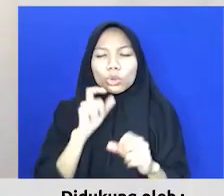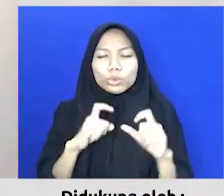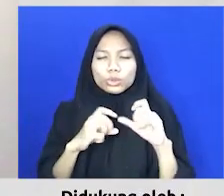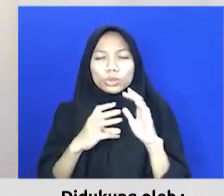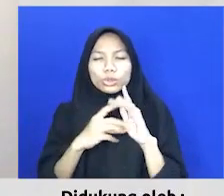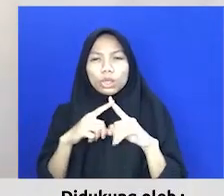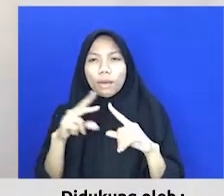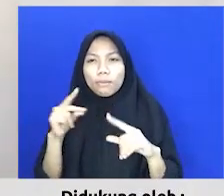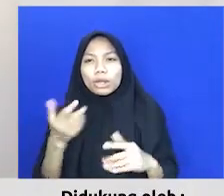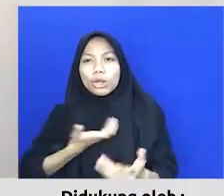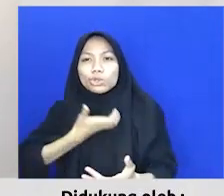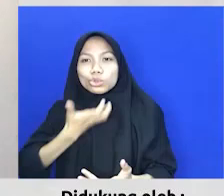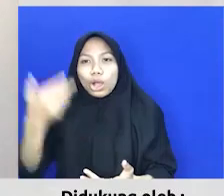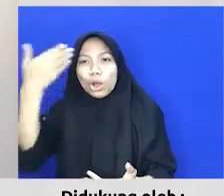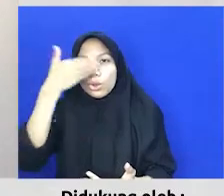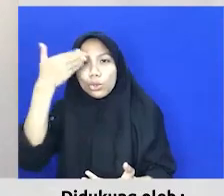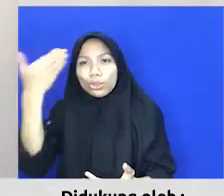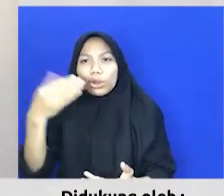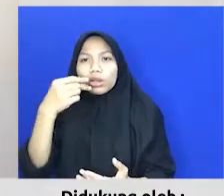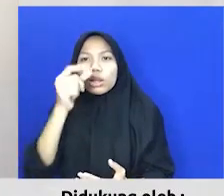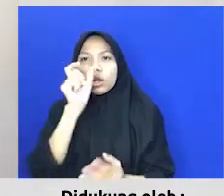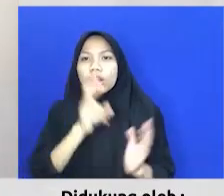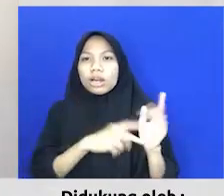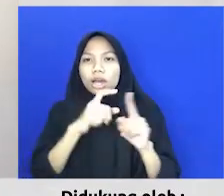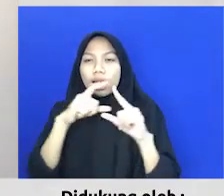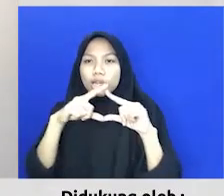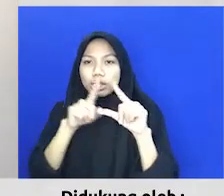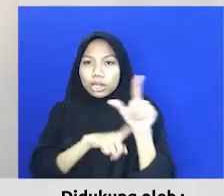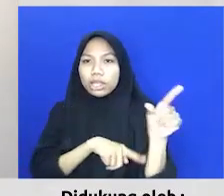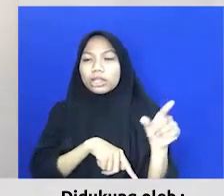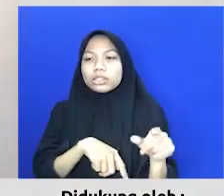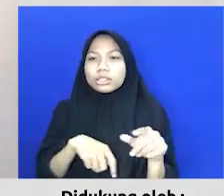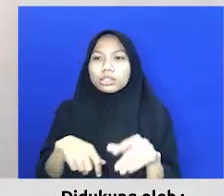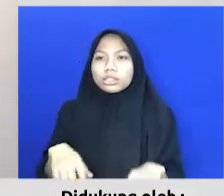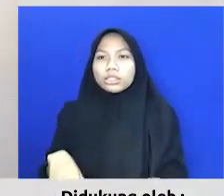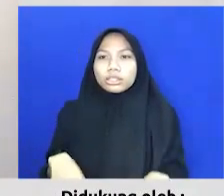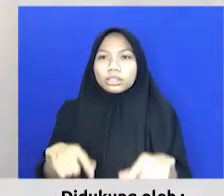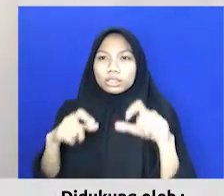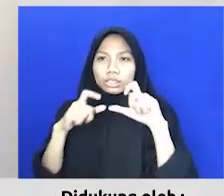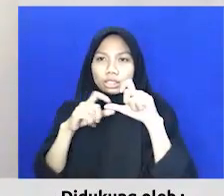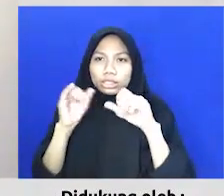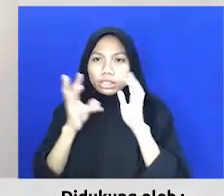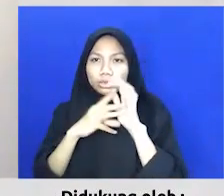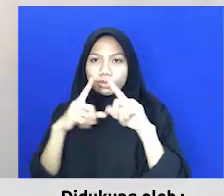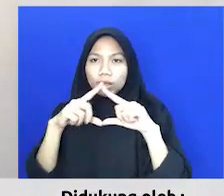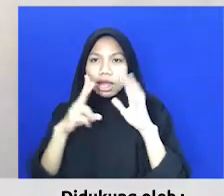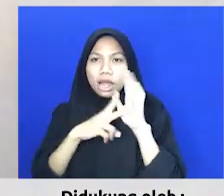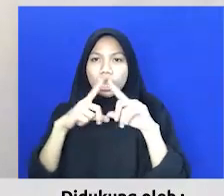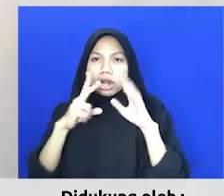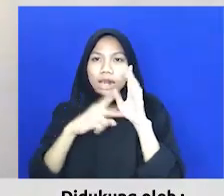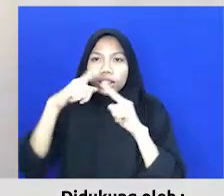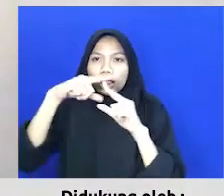Mungkin dia harus mengubah setting di Zoom. Bentar. Apa-apa, Pak.